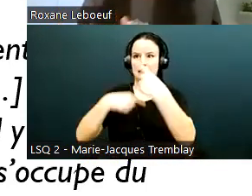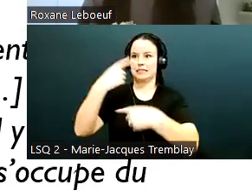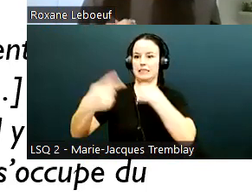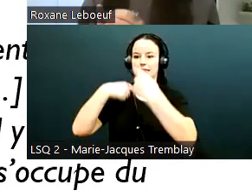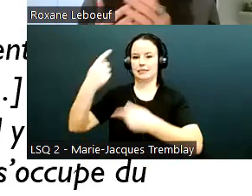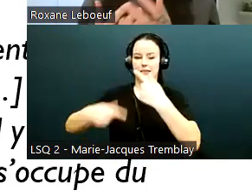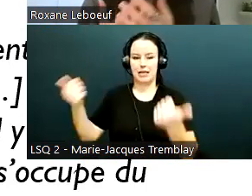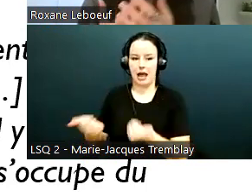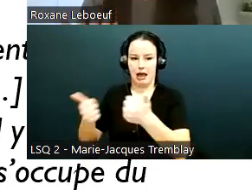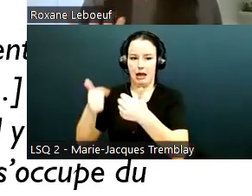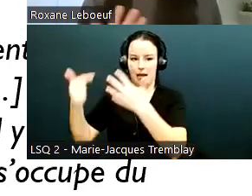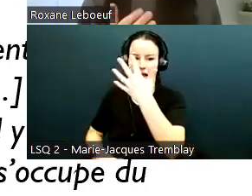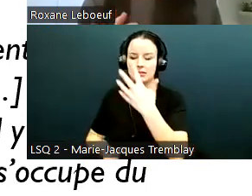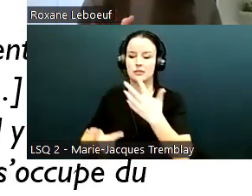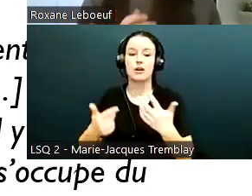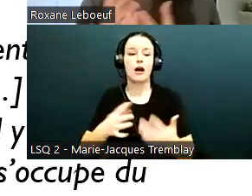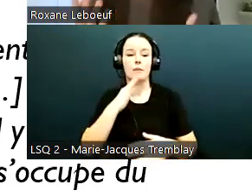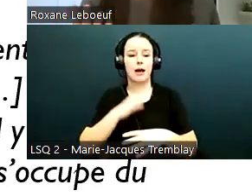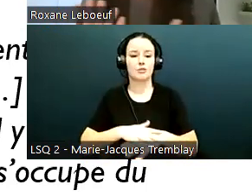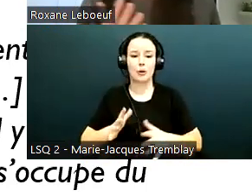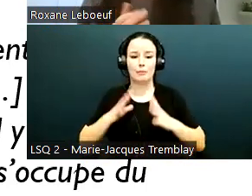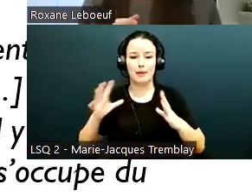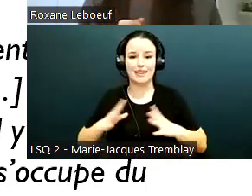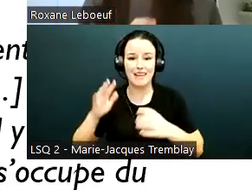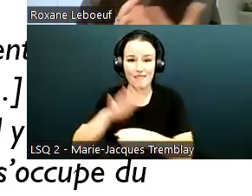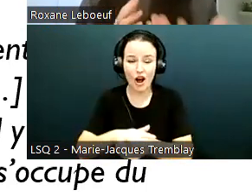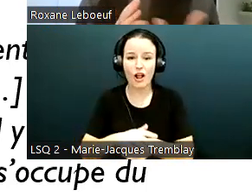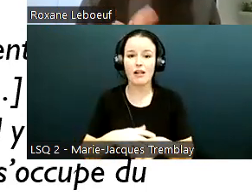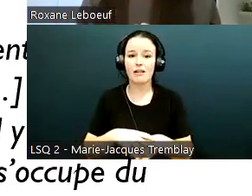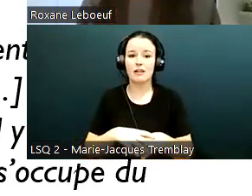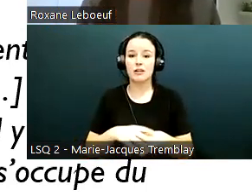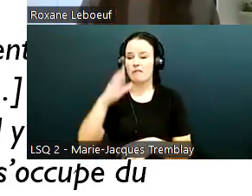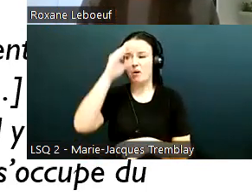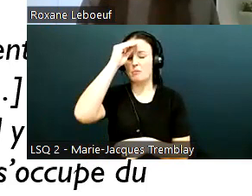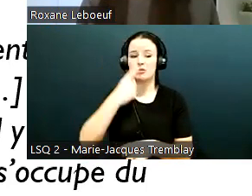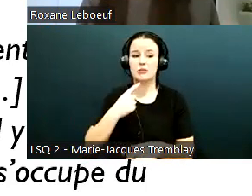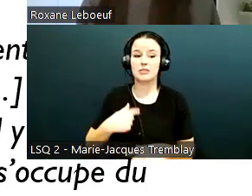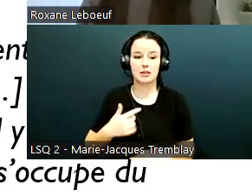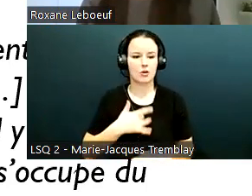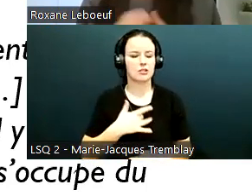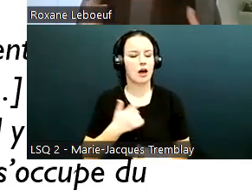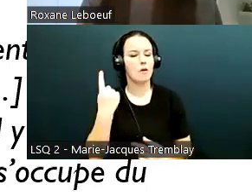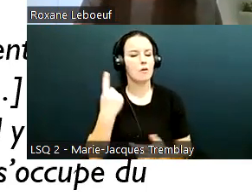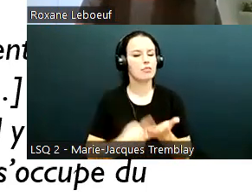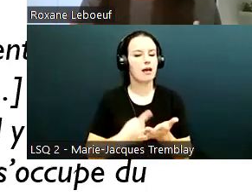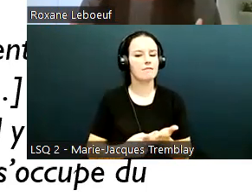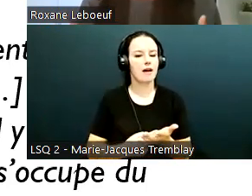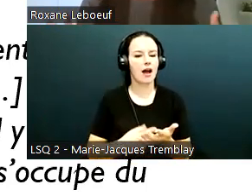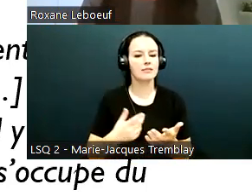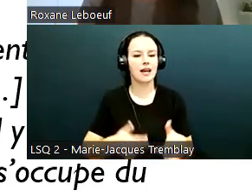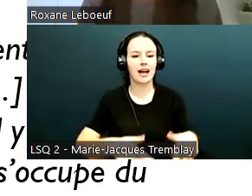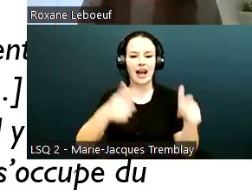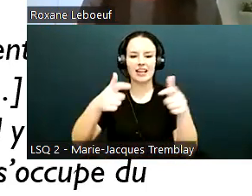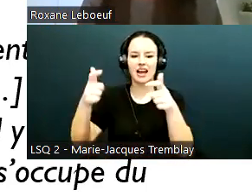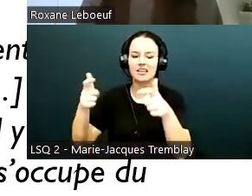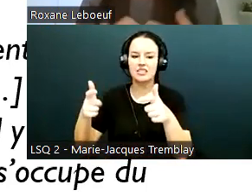là, comme Marie le disait tantôt, les gens nous parlaient d'engagement bénévole, entre autres comme exemple. Un monsieur nous dit, moi, je crois qu'une des bonnes choses, c'est combien de résidents s'engagent dans